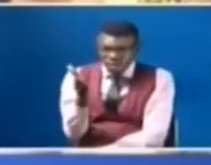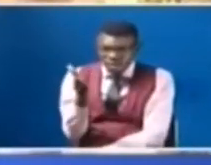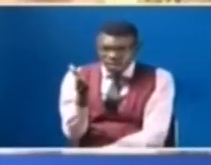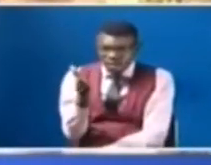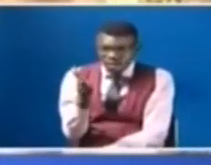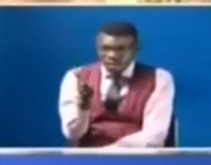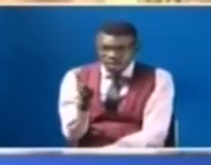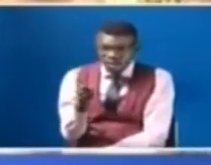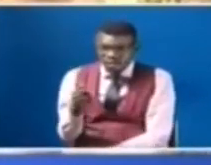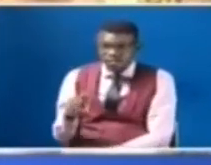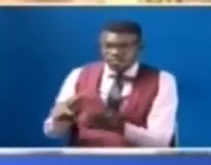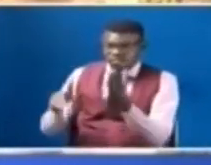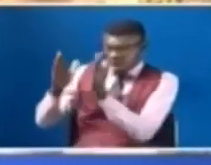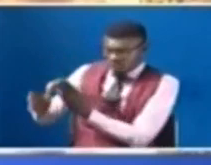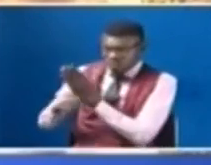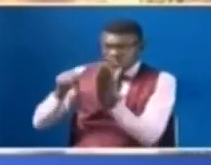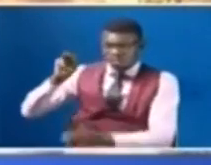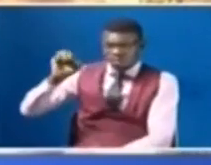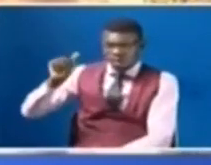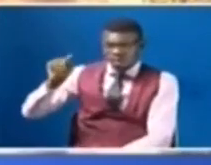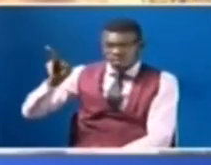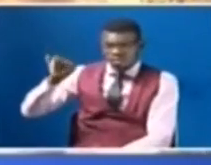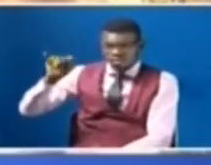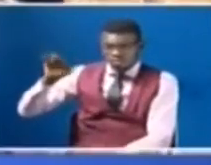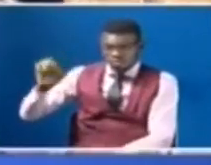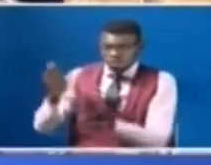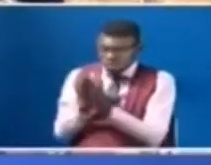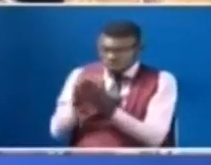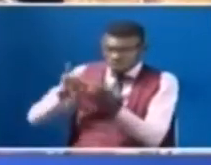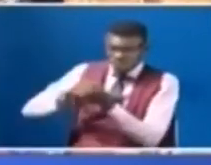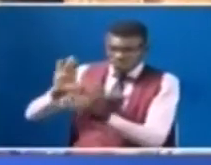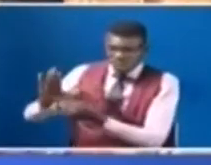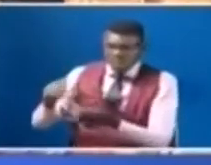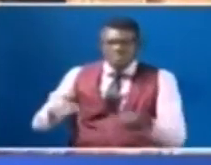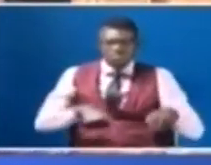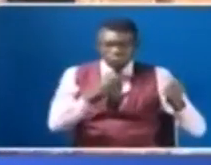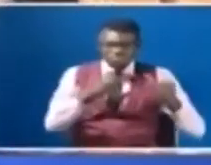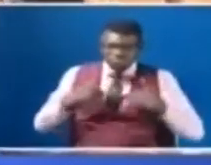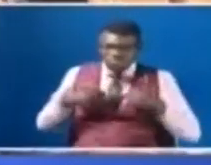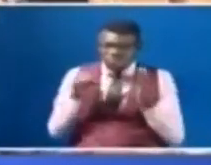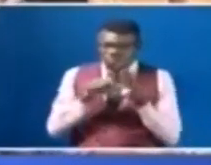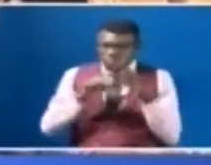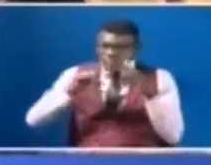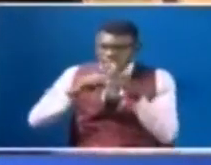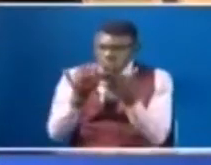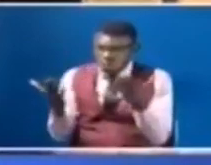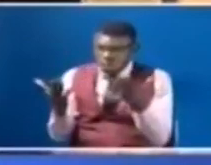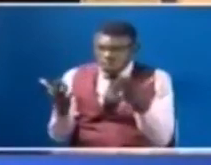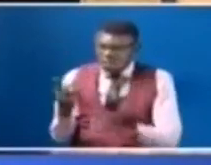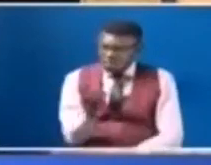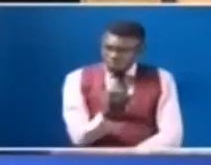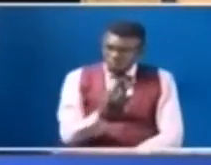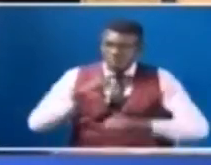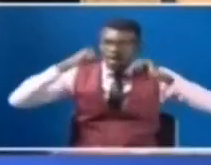Pamekwepo ugomvi kati ya Maurice Juma Chengoli na mkeo Fidelis Kundu. Mwanzo wa matatizo ukisemekana kuwa tofauti baina ya wawili